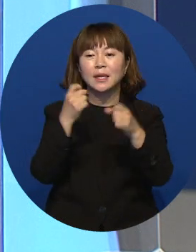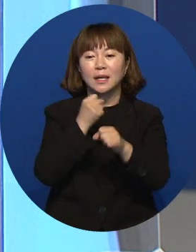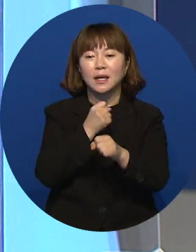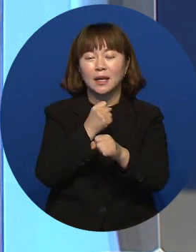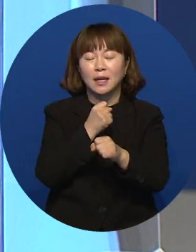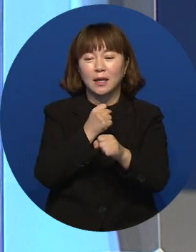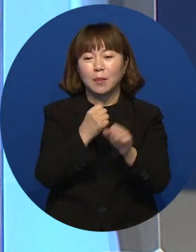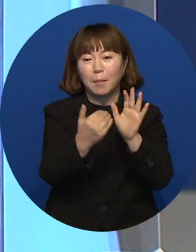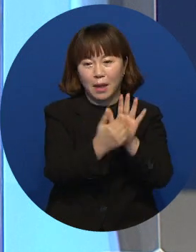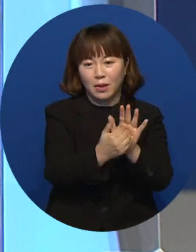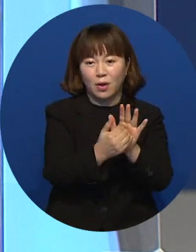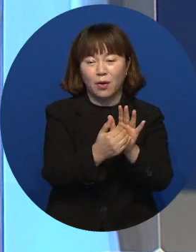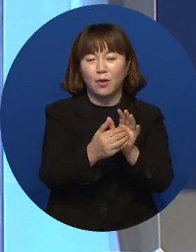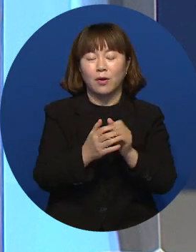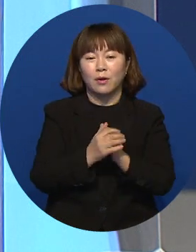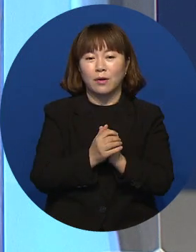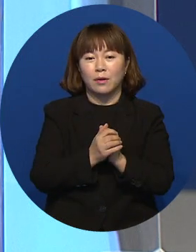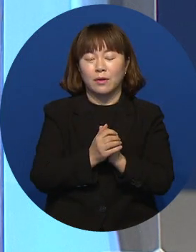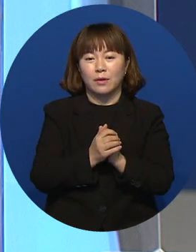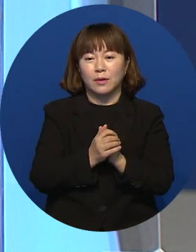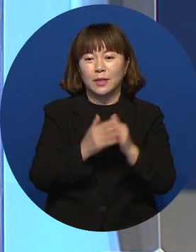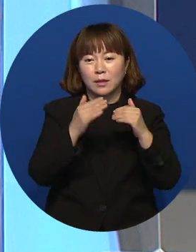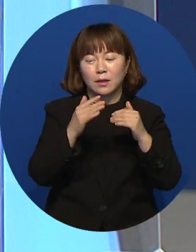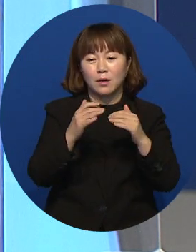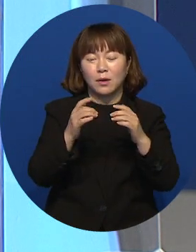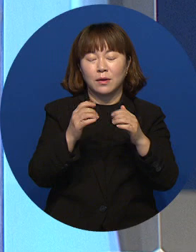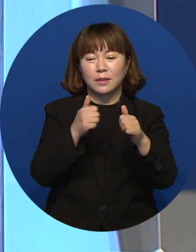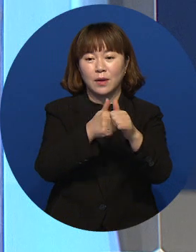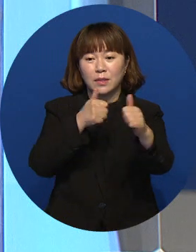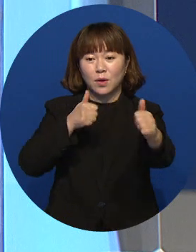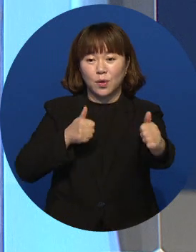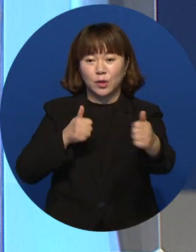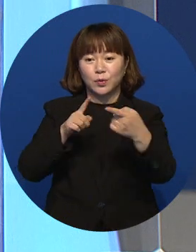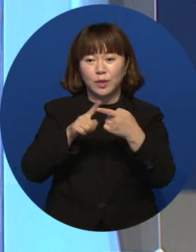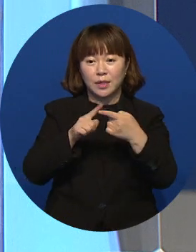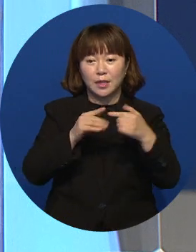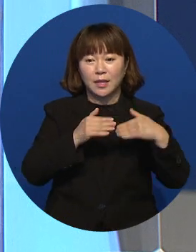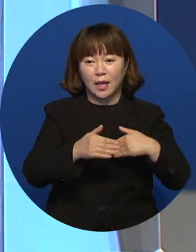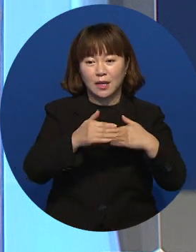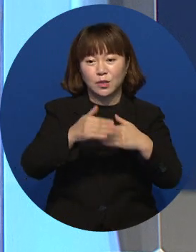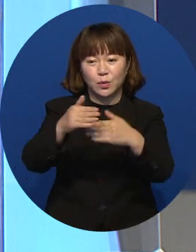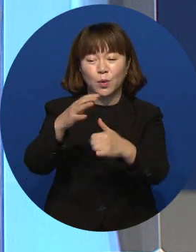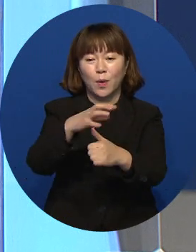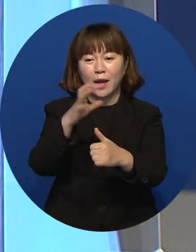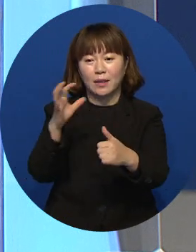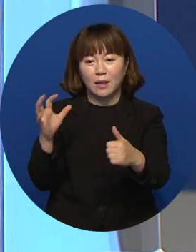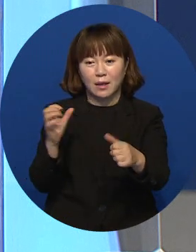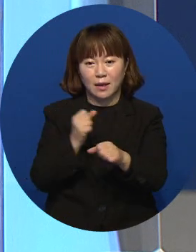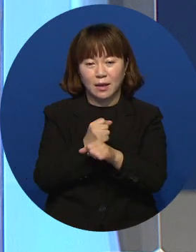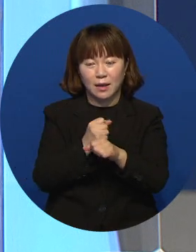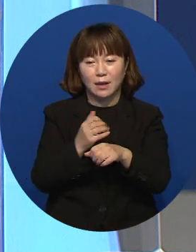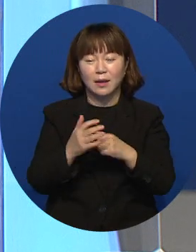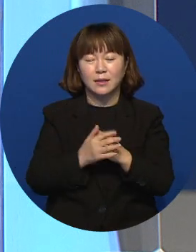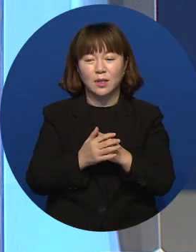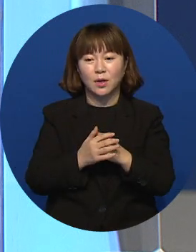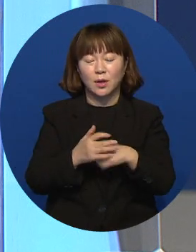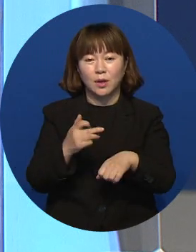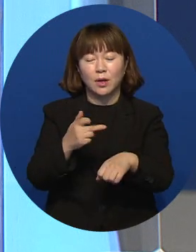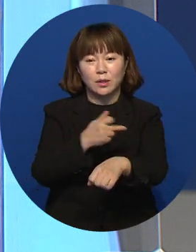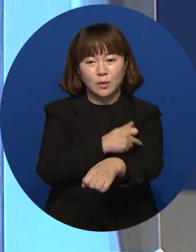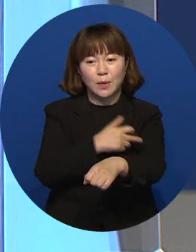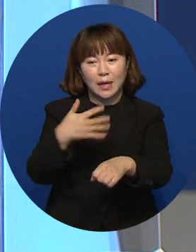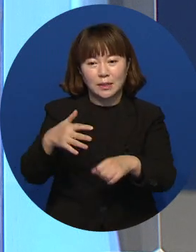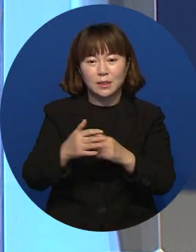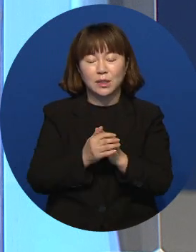그동안 실 세원 사회적 거리두기 를 단계적으로 이제 완화를 하면서 미 접종 자나 취학 층 전파를 차단하고 또